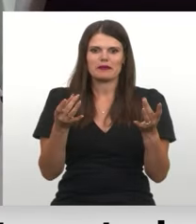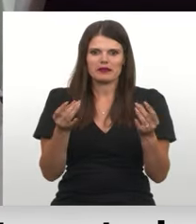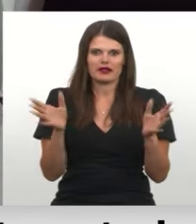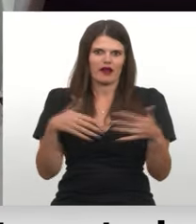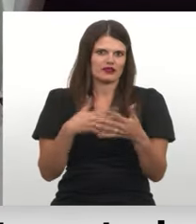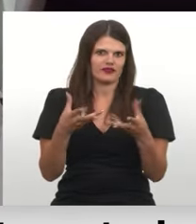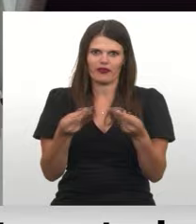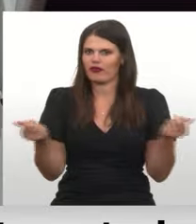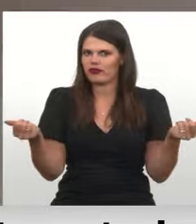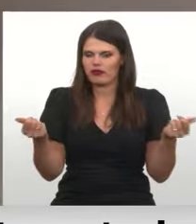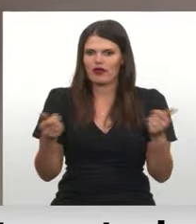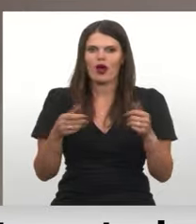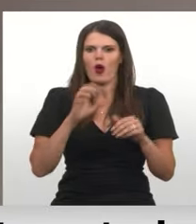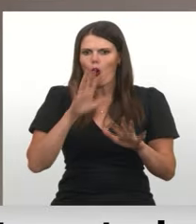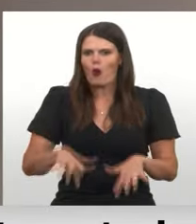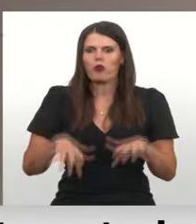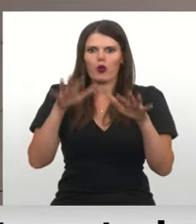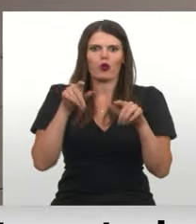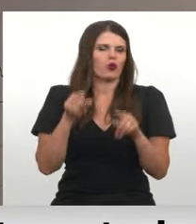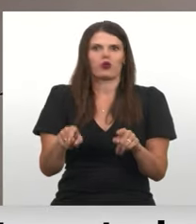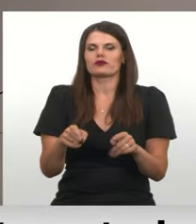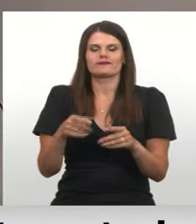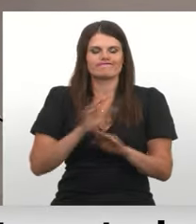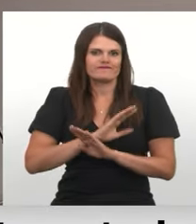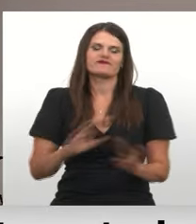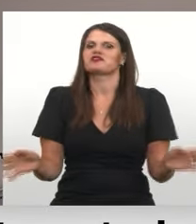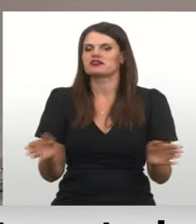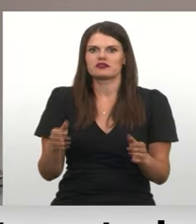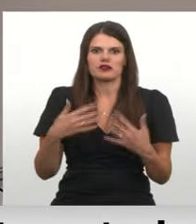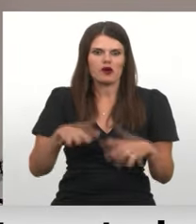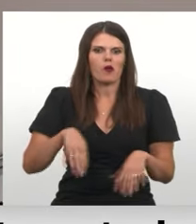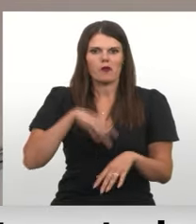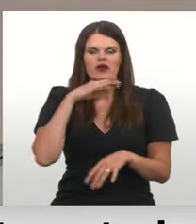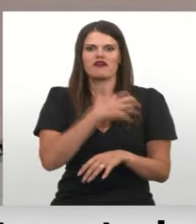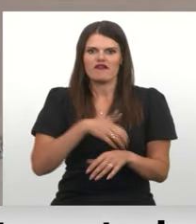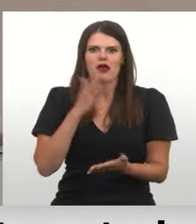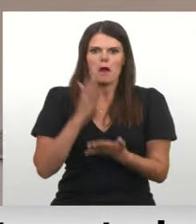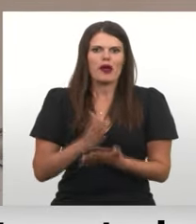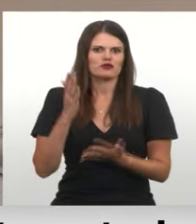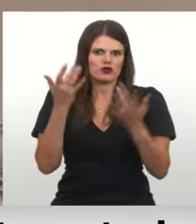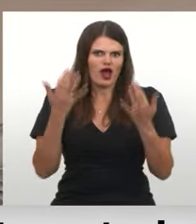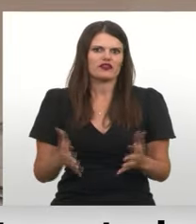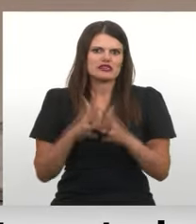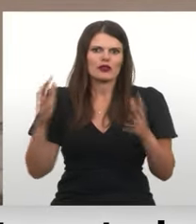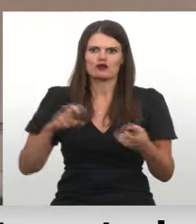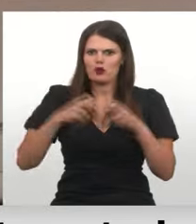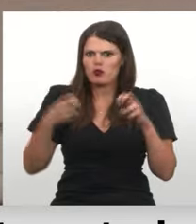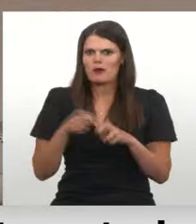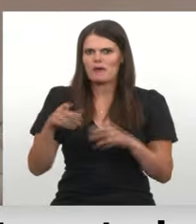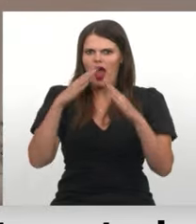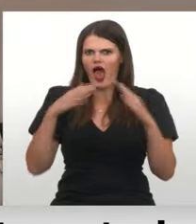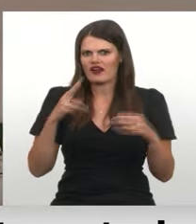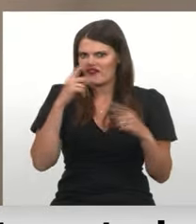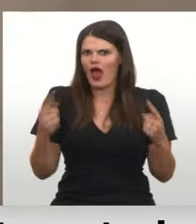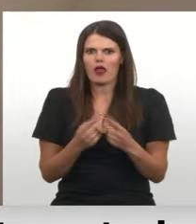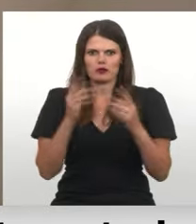ir izšķīdušas. Plūdi ir pēdējais punkts tam, lai beidzot sāktu risināt samilzušās problēmas. Ēka bija neatbilstoša arhīvu